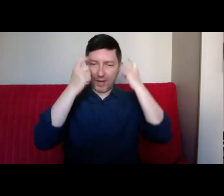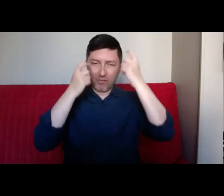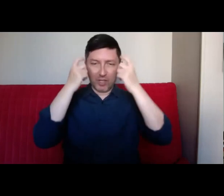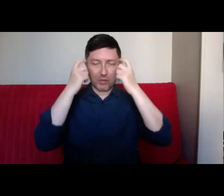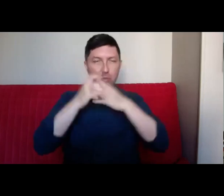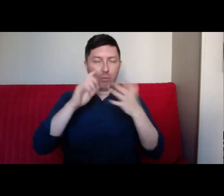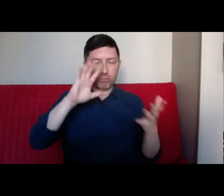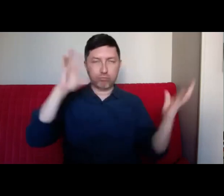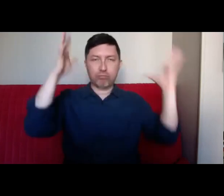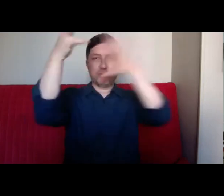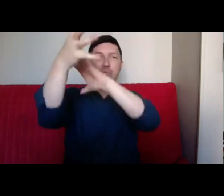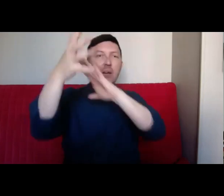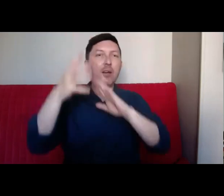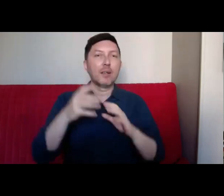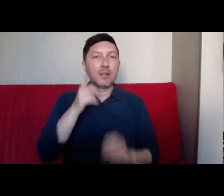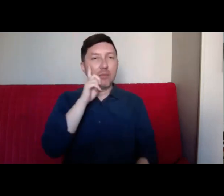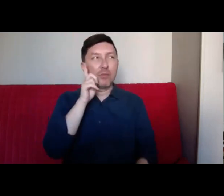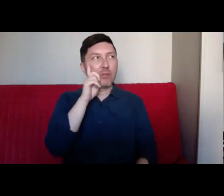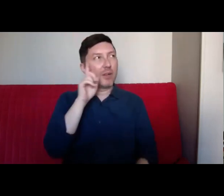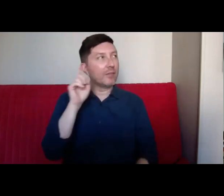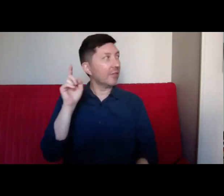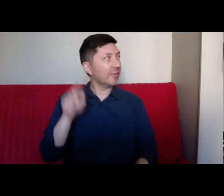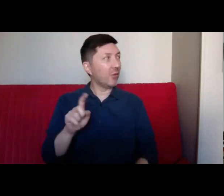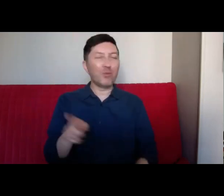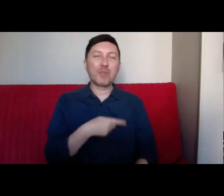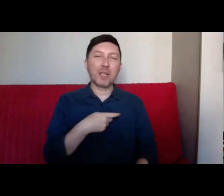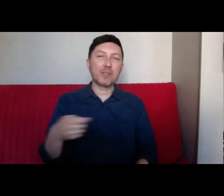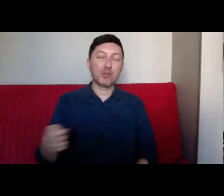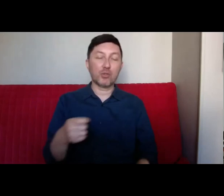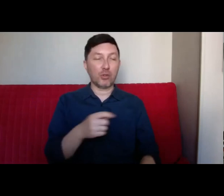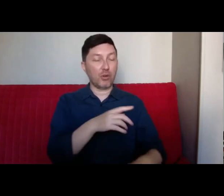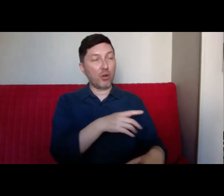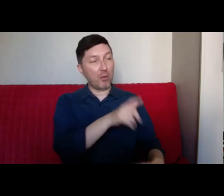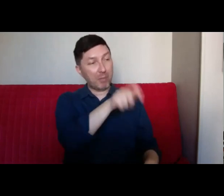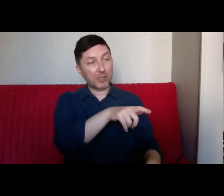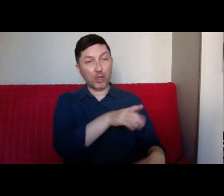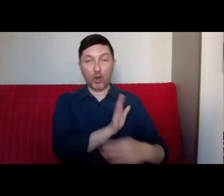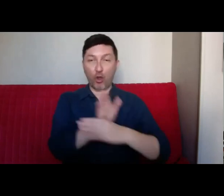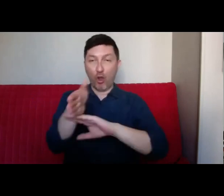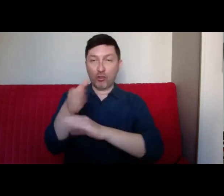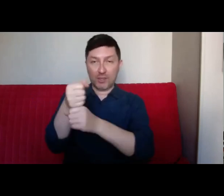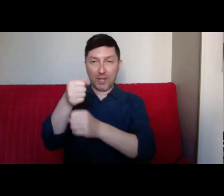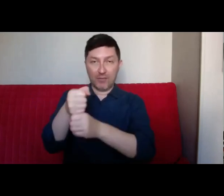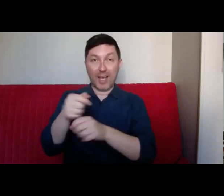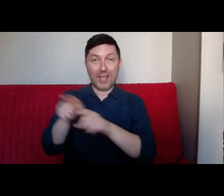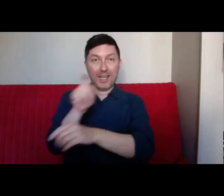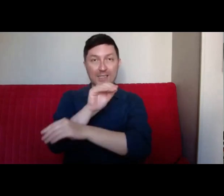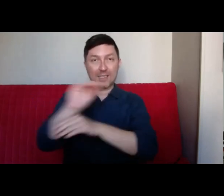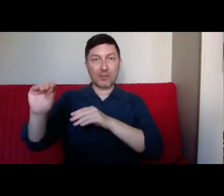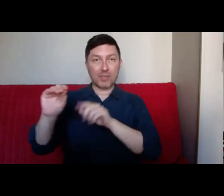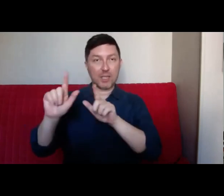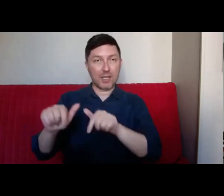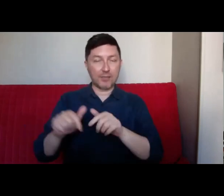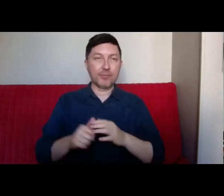sûr d'amener vers l'emploi, puis de sécuriser l'emploi. Et je pense que ce mot a été prononcé à plusieurs